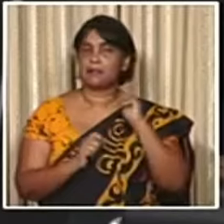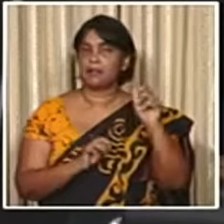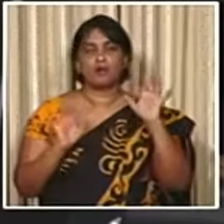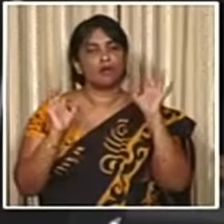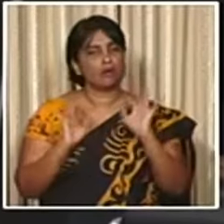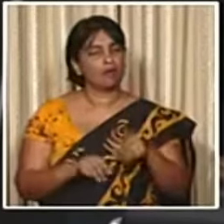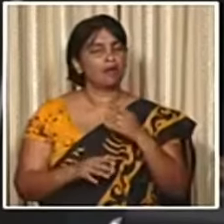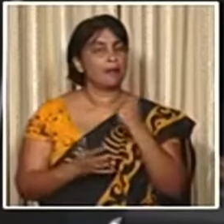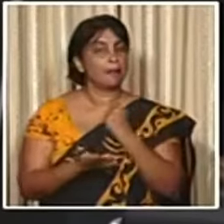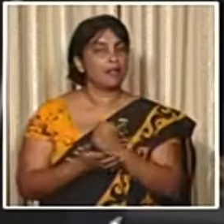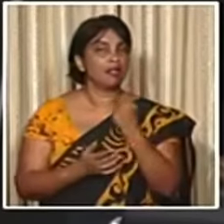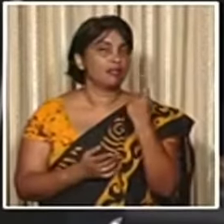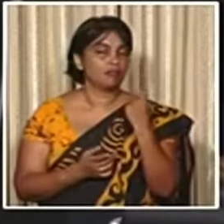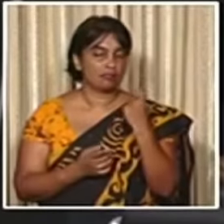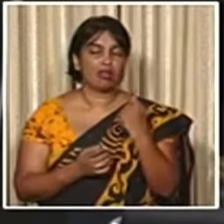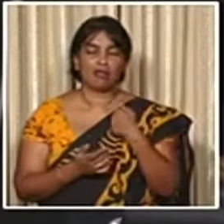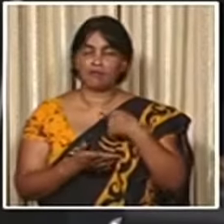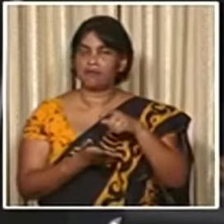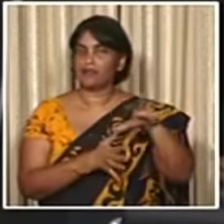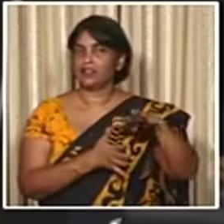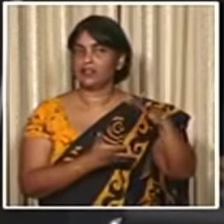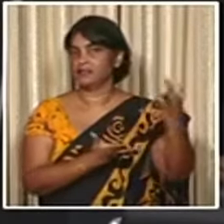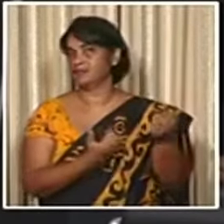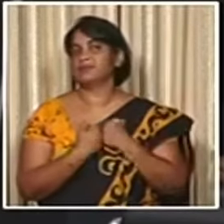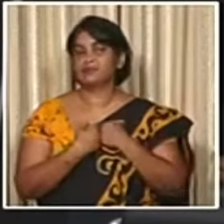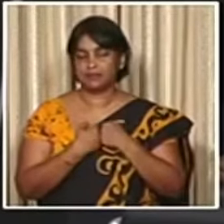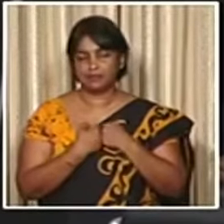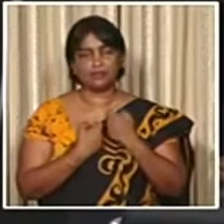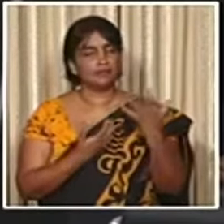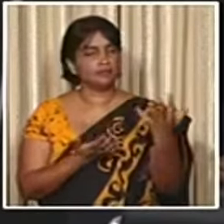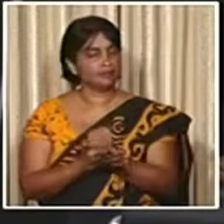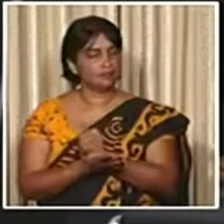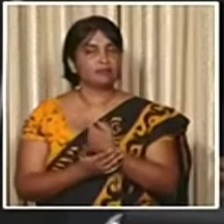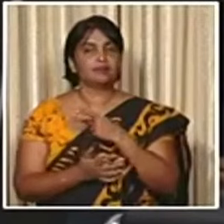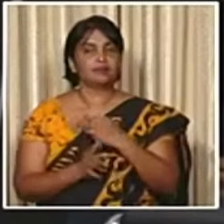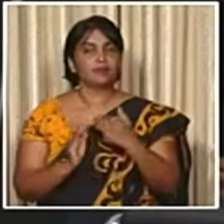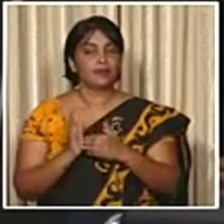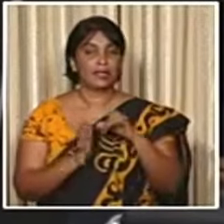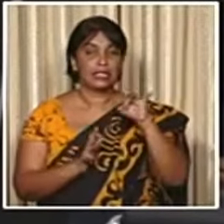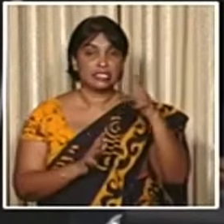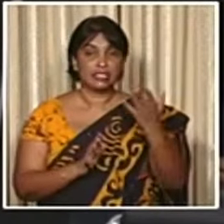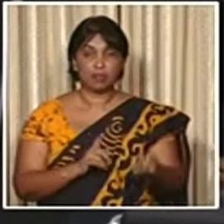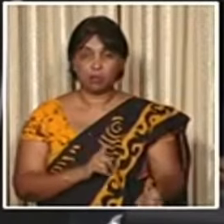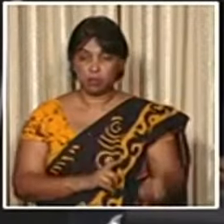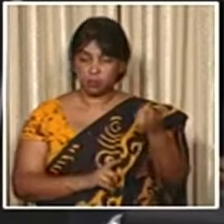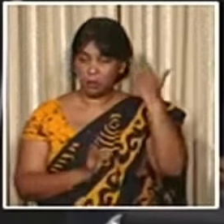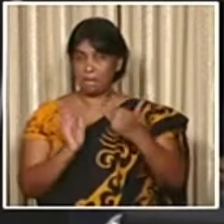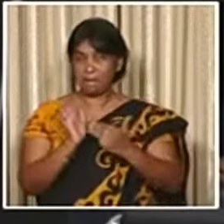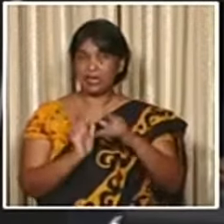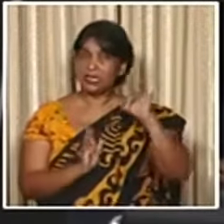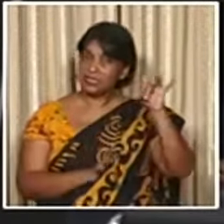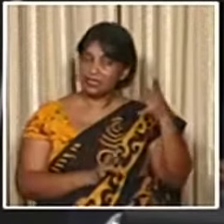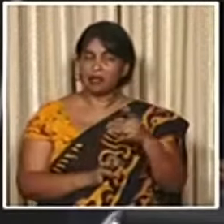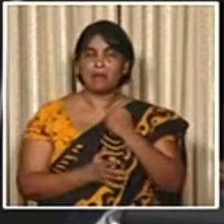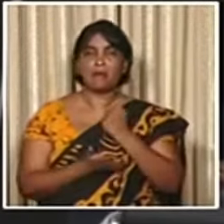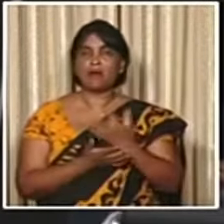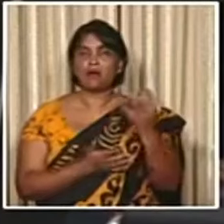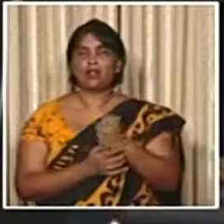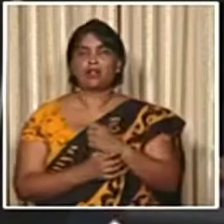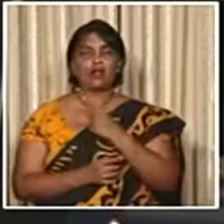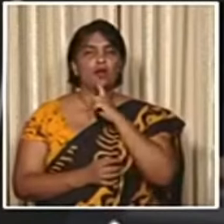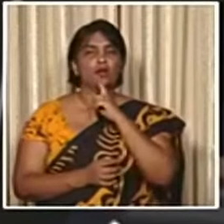නැහැ. බැංකුව රුපියල් 1000කට ඒක ලියා ගන්නවා. ඒතර ඒක ලියාගෙන අපි හිතමු මිලියන 100ක් වටින දේපල කියලා. සමහරලාට